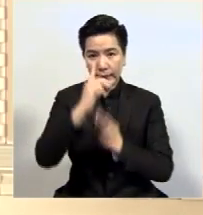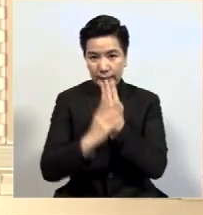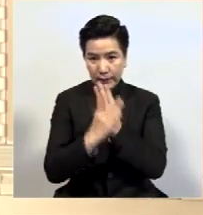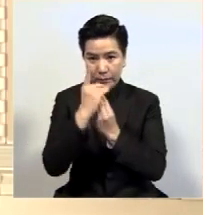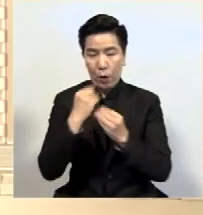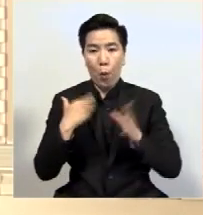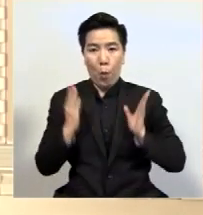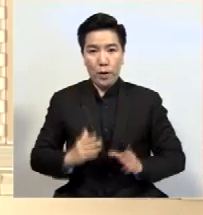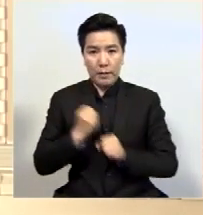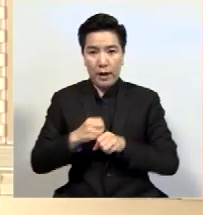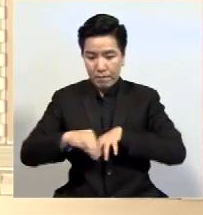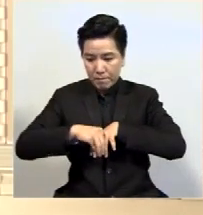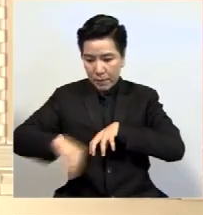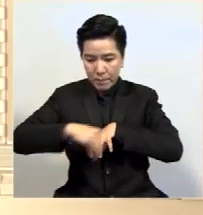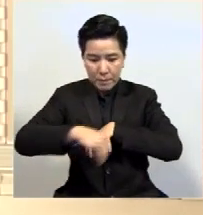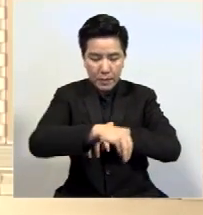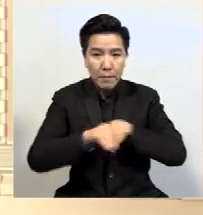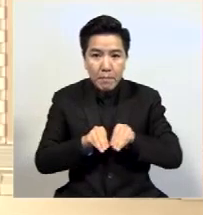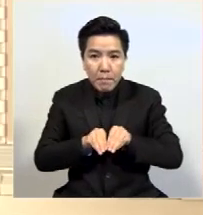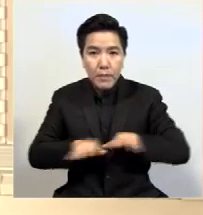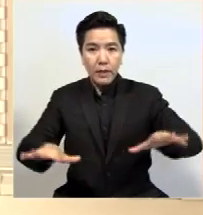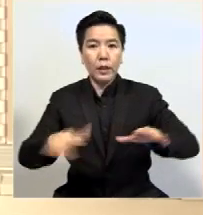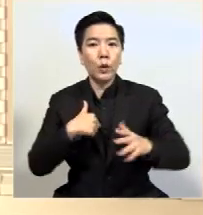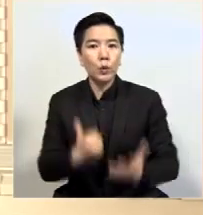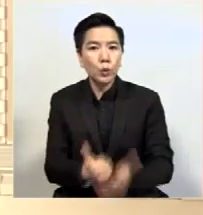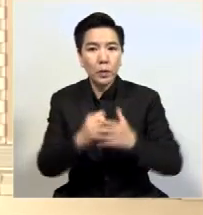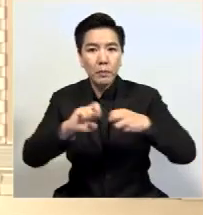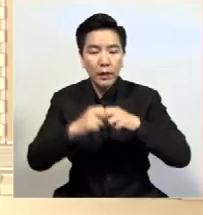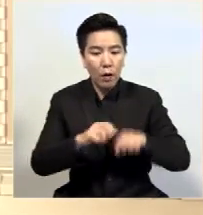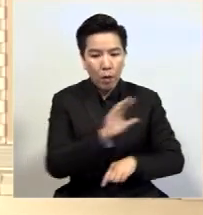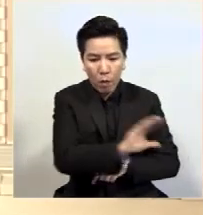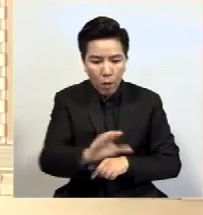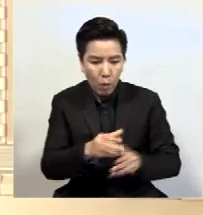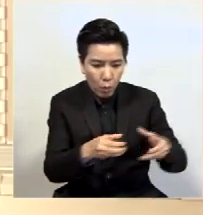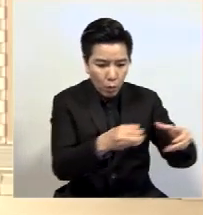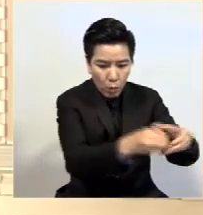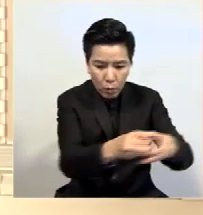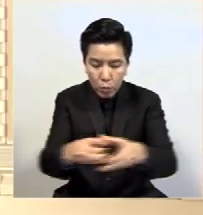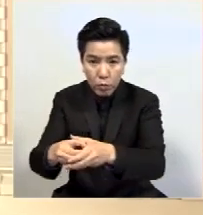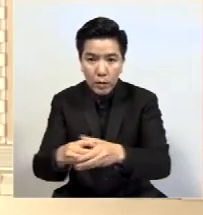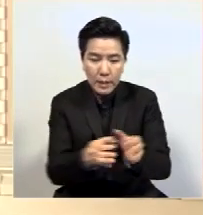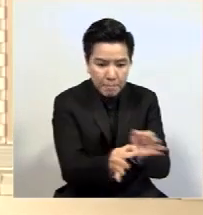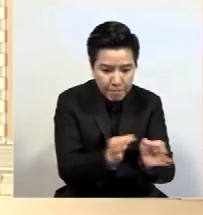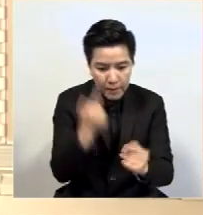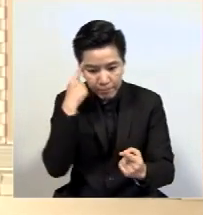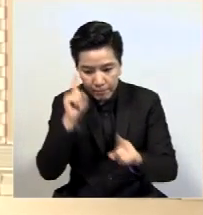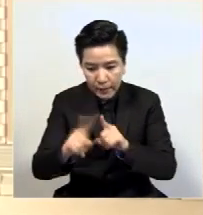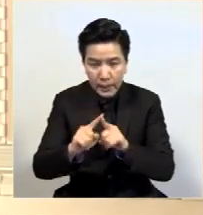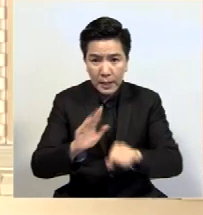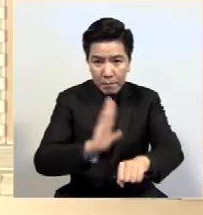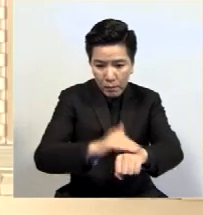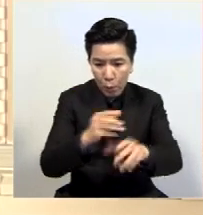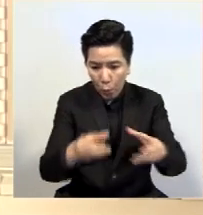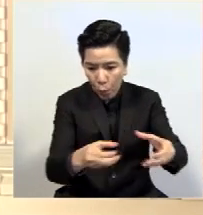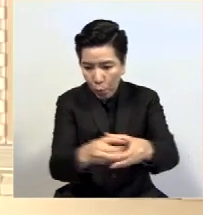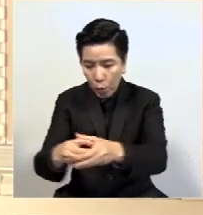จะกระจายทีมงานไปทำความเข้าใจกับปัญหาและความต้องการของทุกกลุ่มรวมทั้งรับทราบศักยภาพของแต่ละ